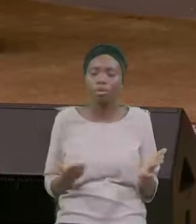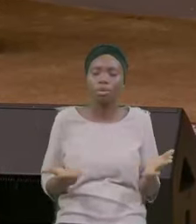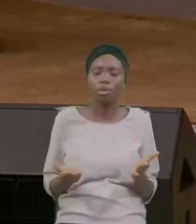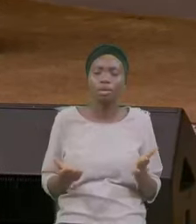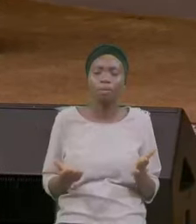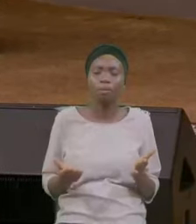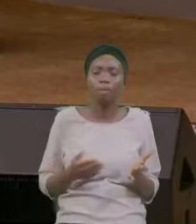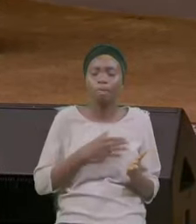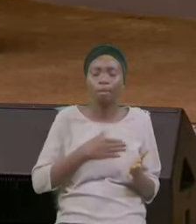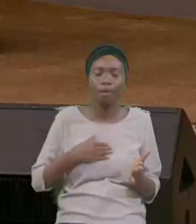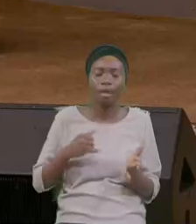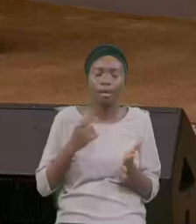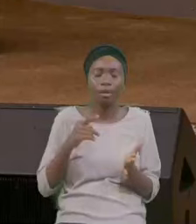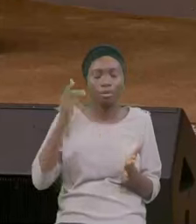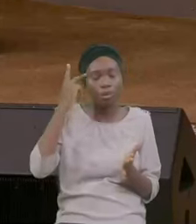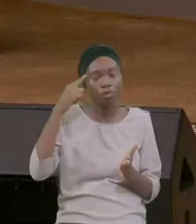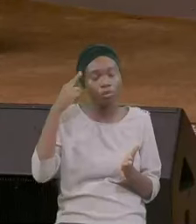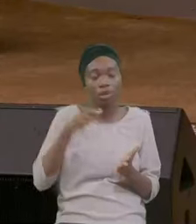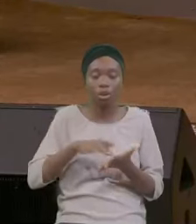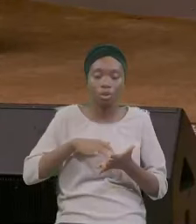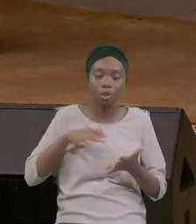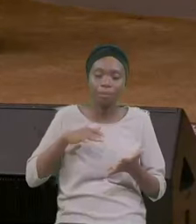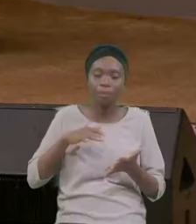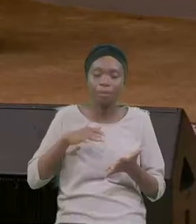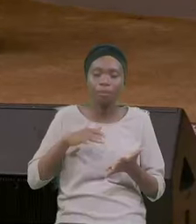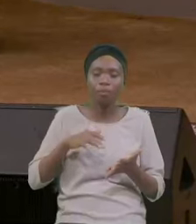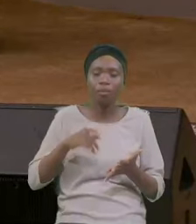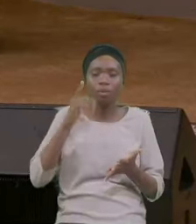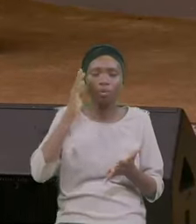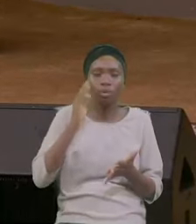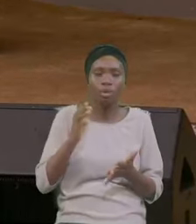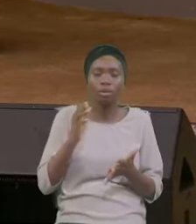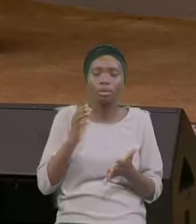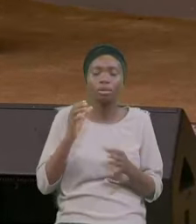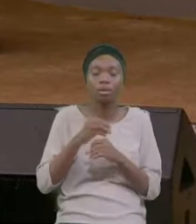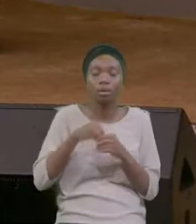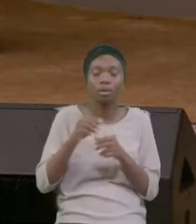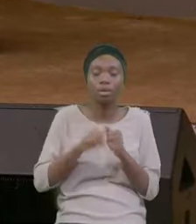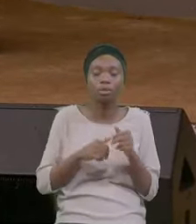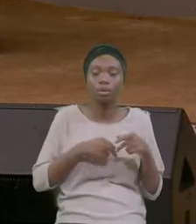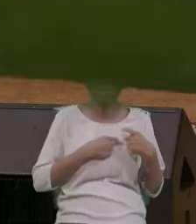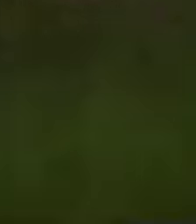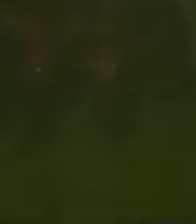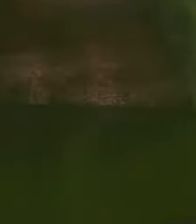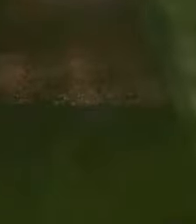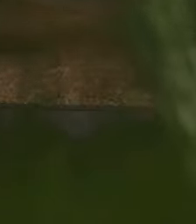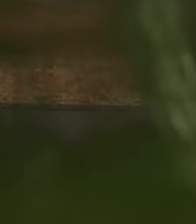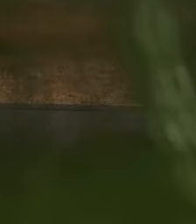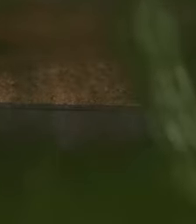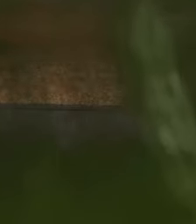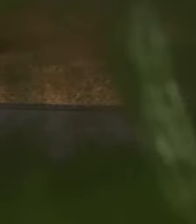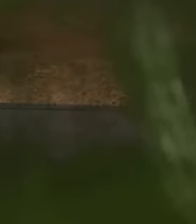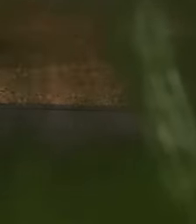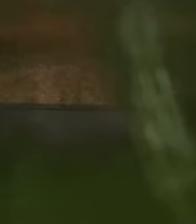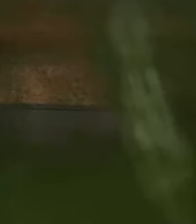ici. Et l'objectif pour l'étude, que cela soit atteint dans chaque